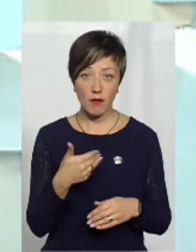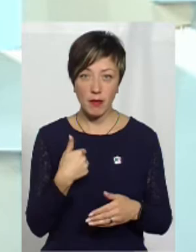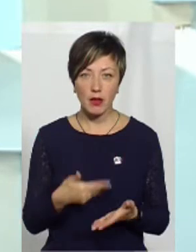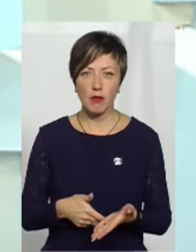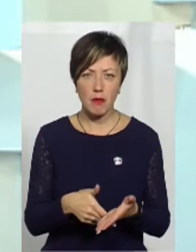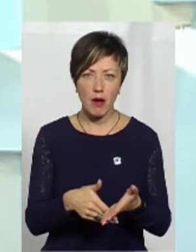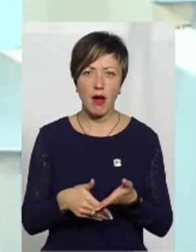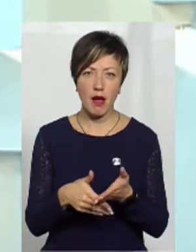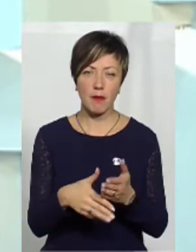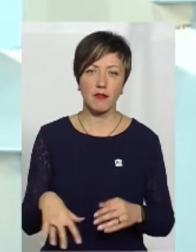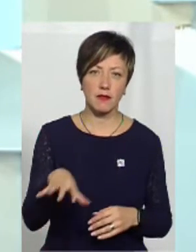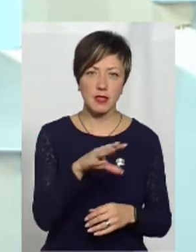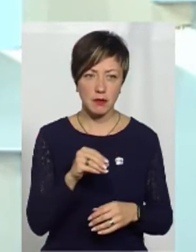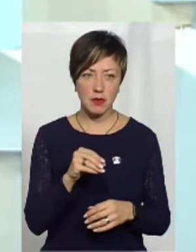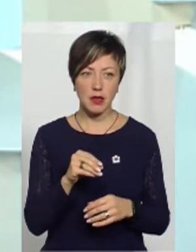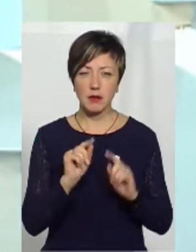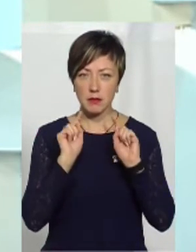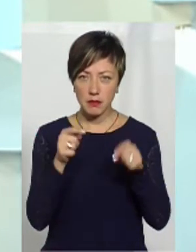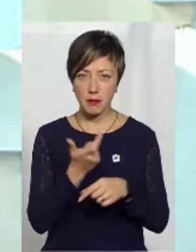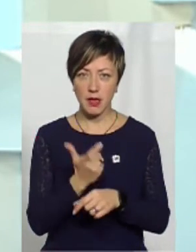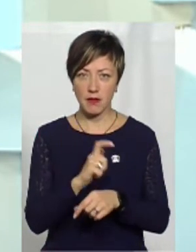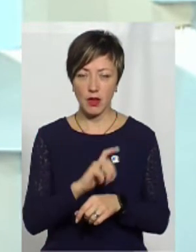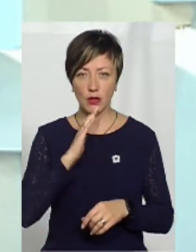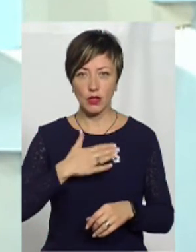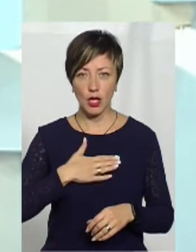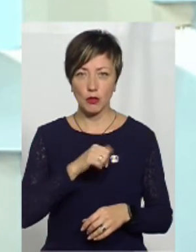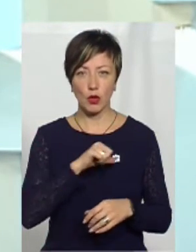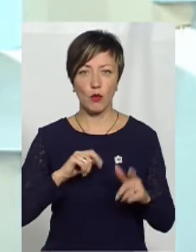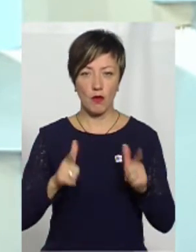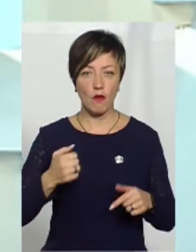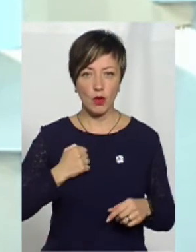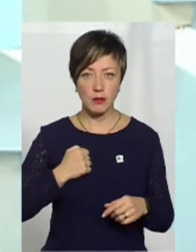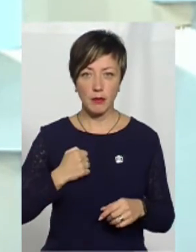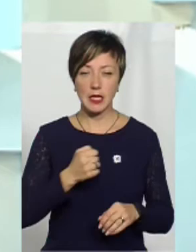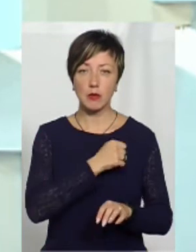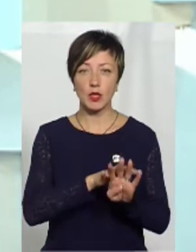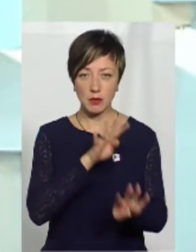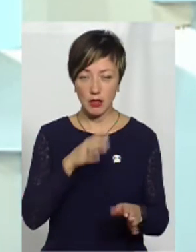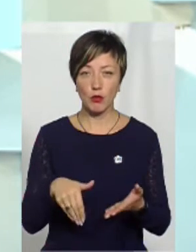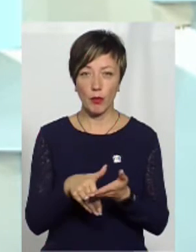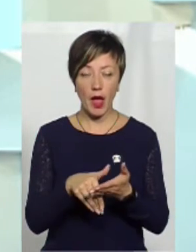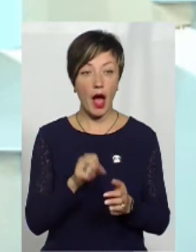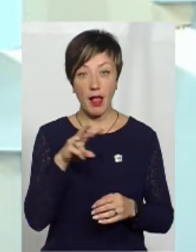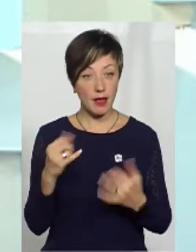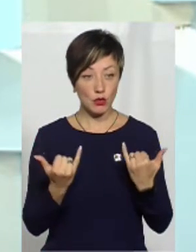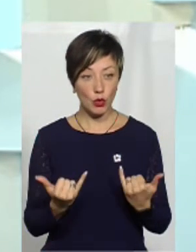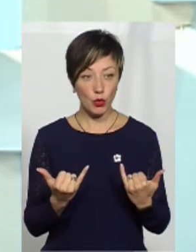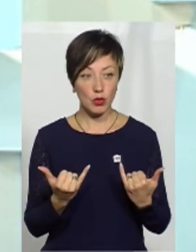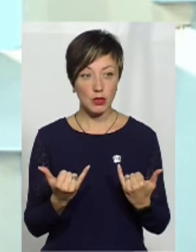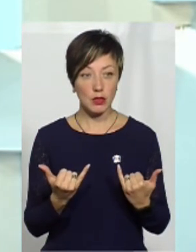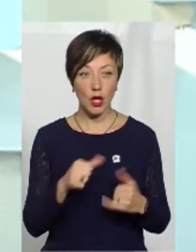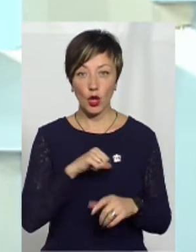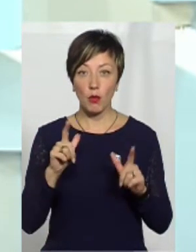ми допомагаємо всім, але перевагу надаємо нашим добровольцям, а Збройним силам також допомагаємо. Але сьогодні ті